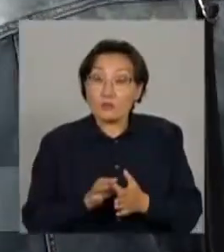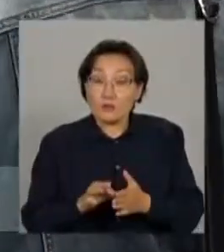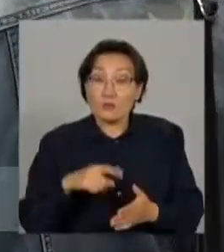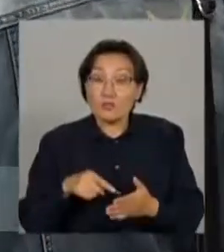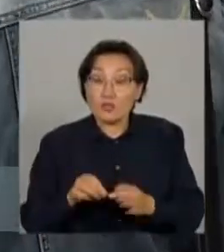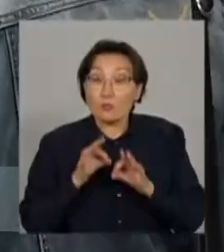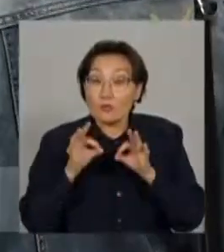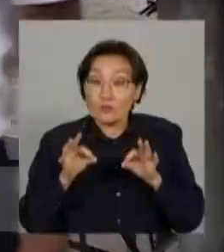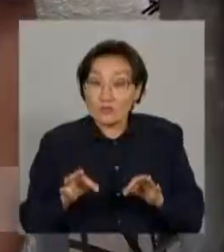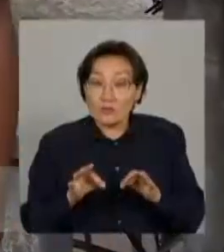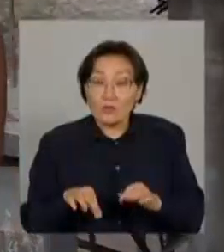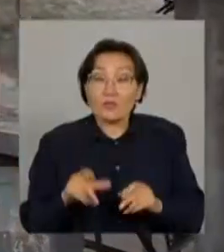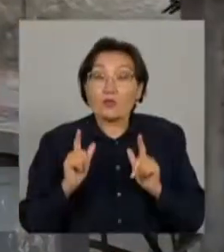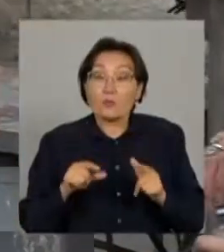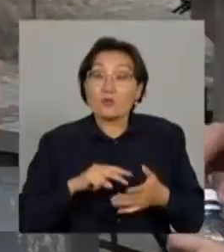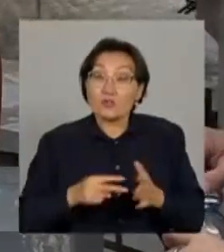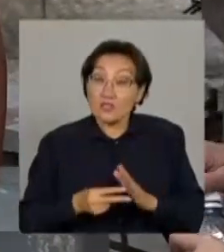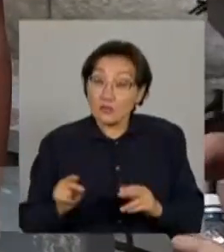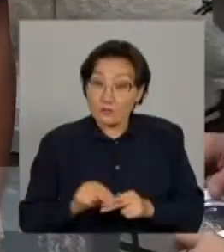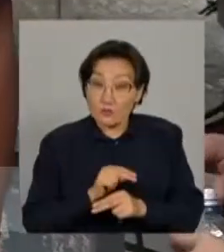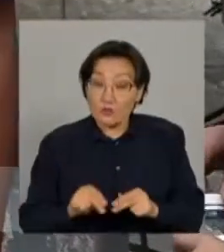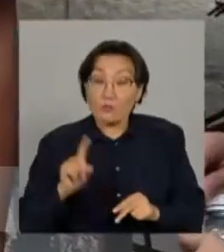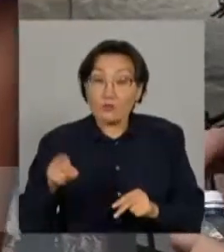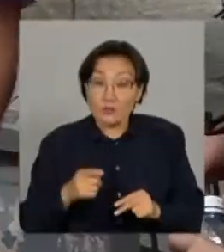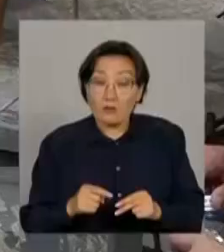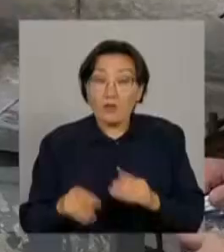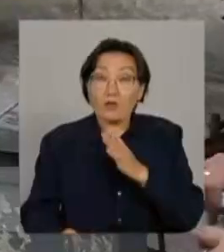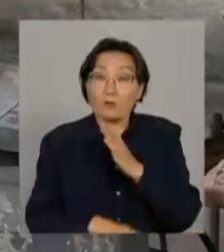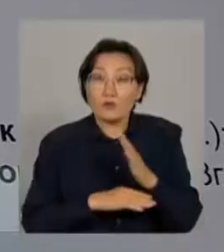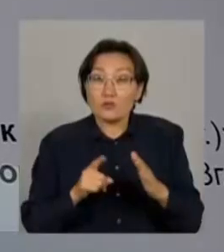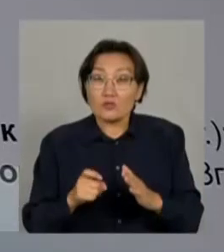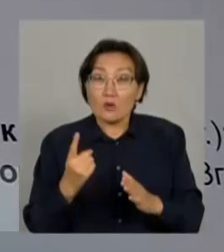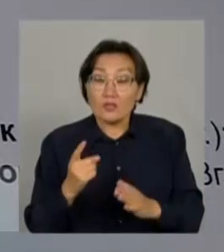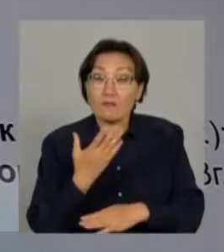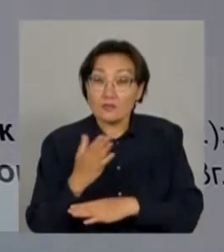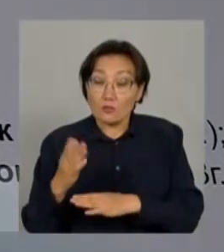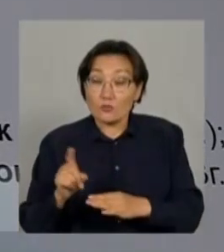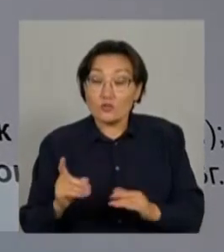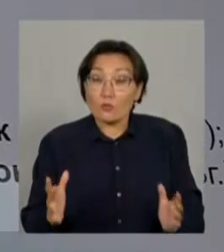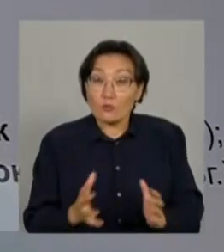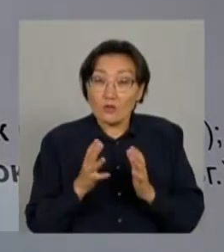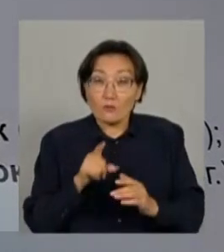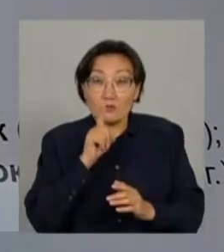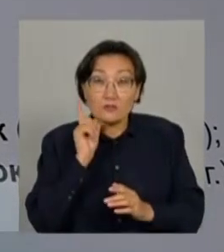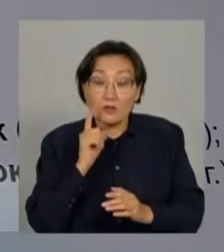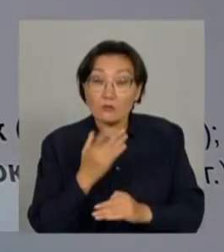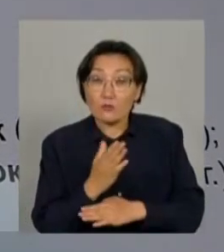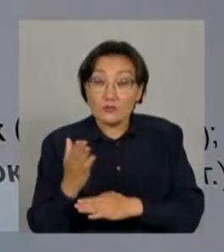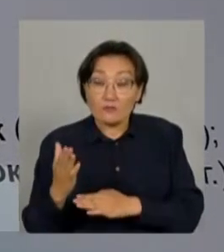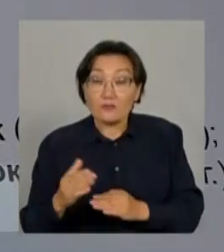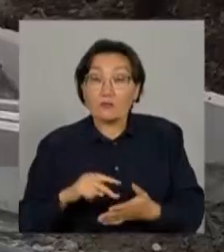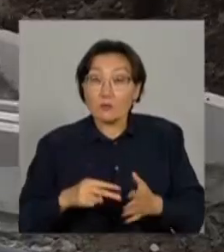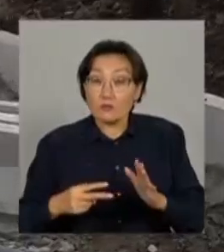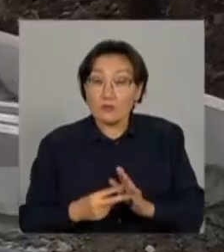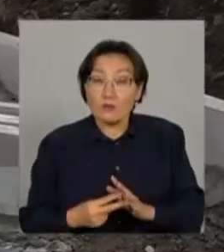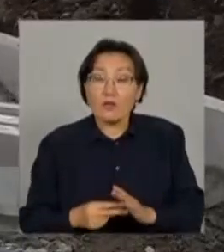города отметили, что, согласно плану, реконструкция требует вырубки 101 дерева. Чтобы сохранить зеленые насаждения,